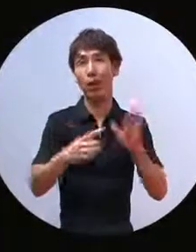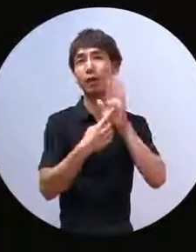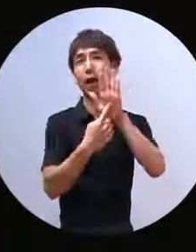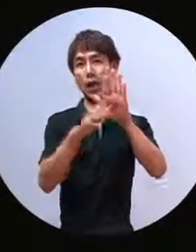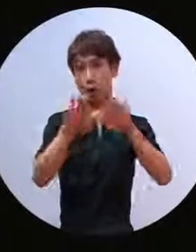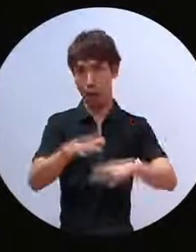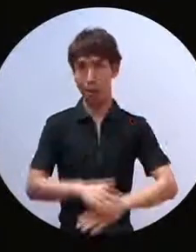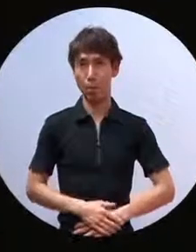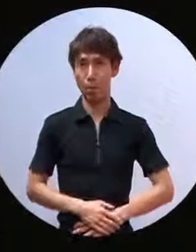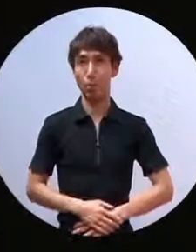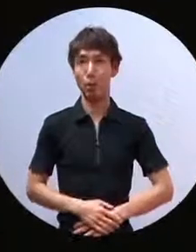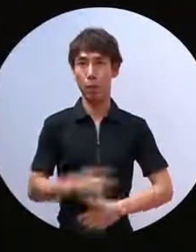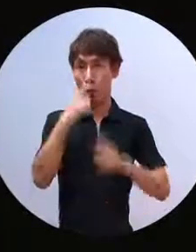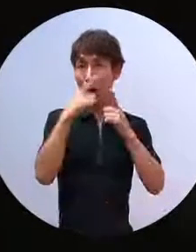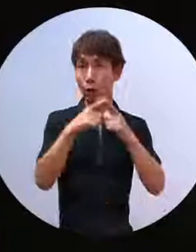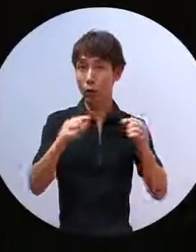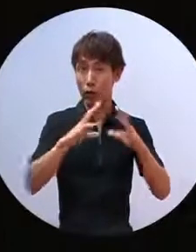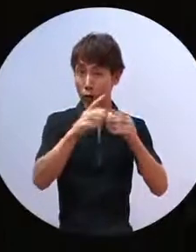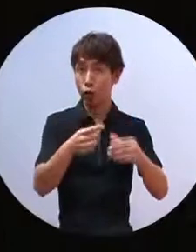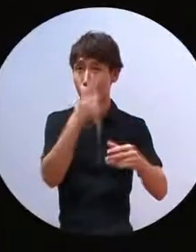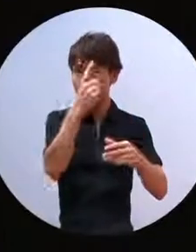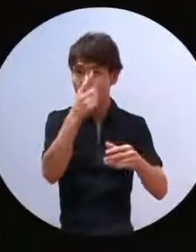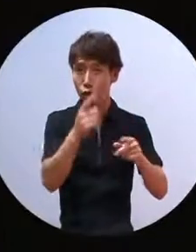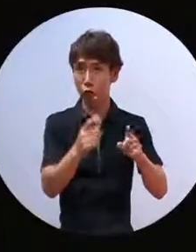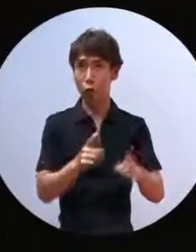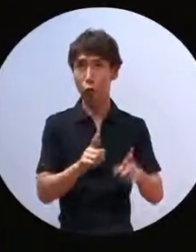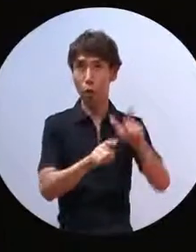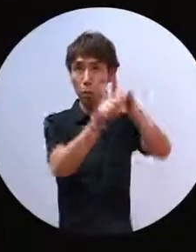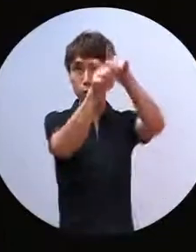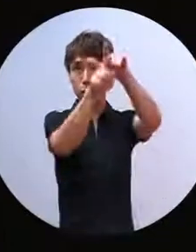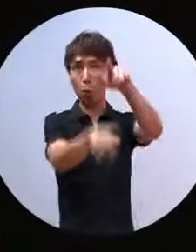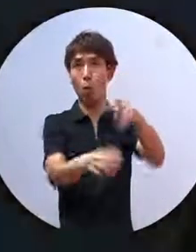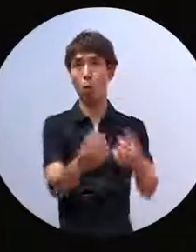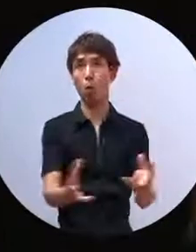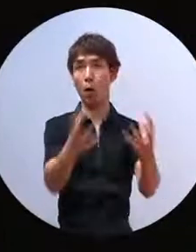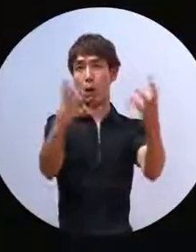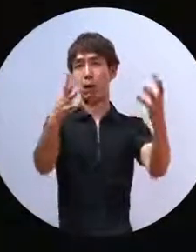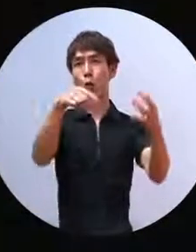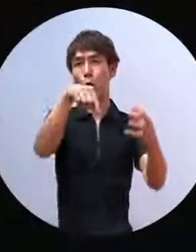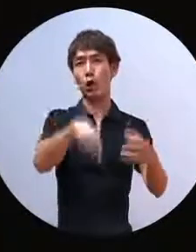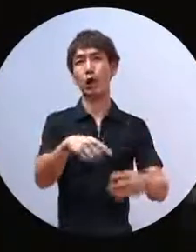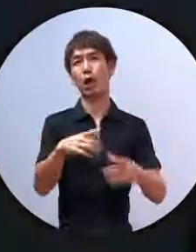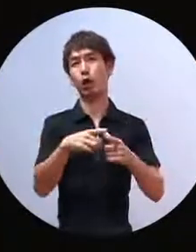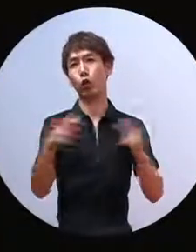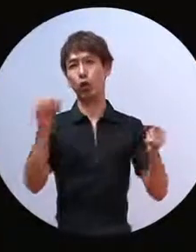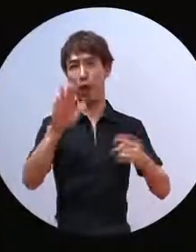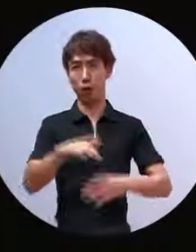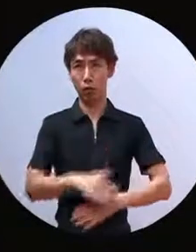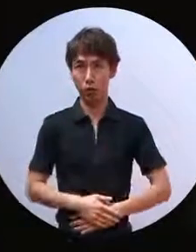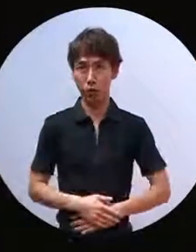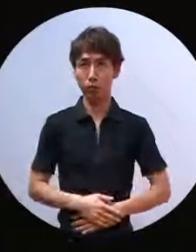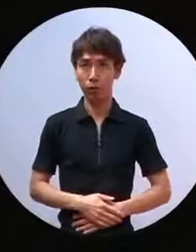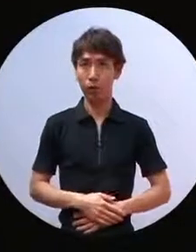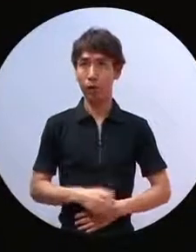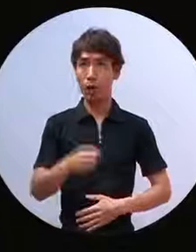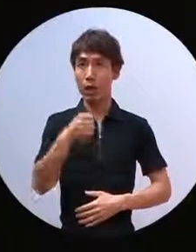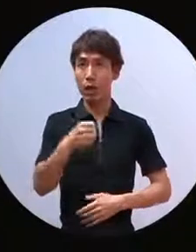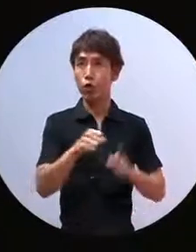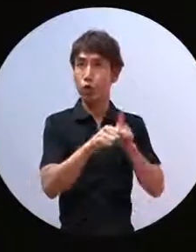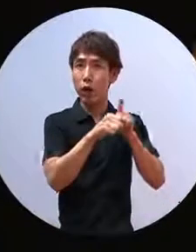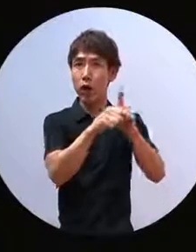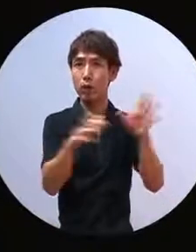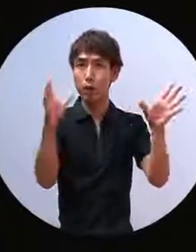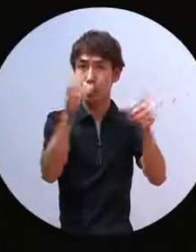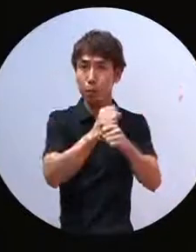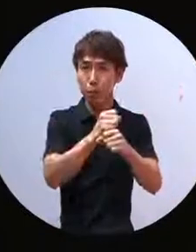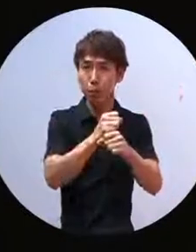被爆国であり、核兵器廃絶と恒久平和の実現は全国民共通の願い